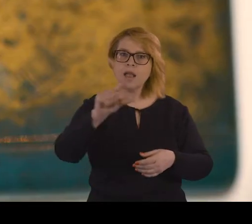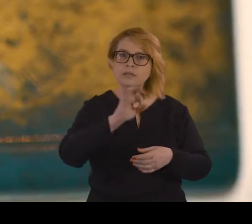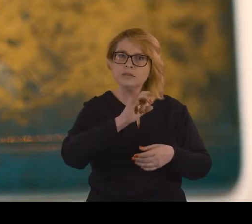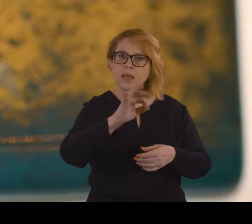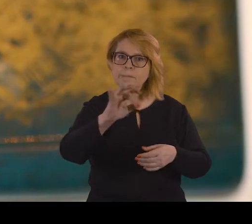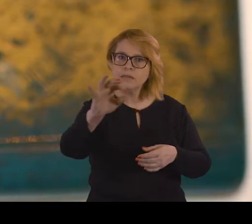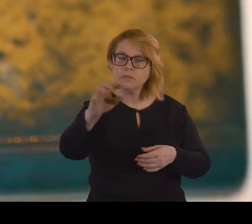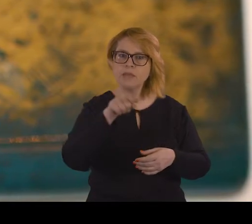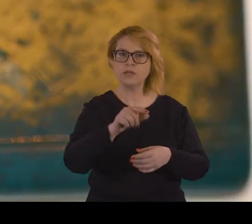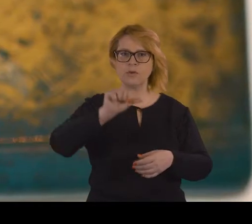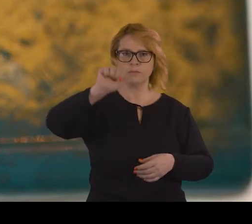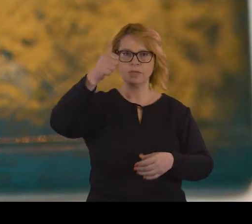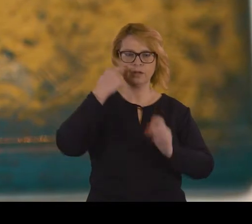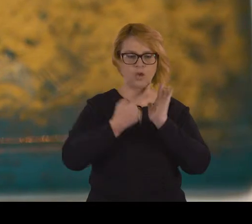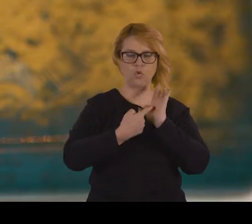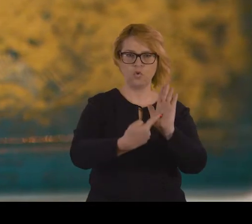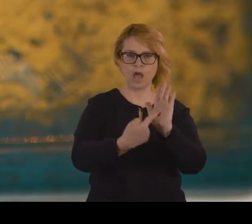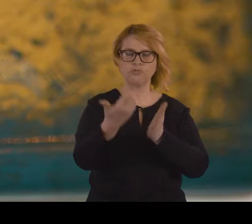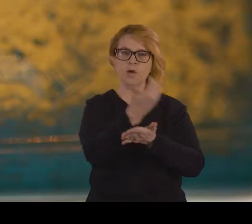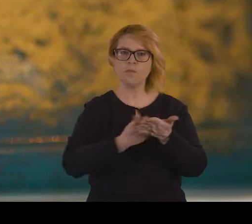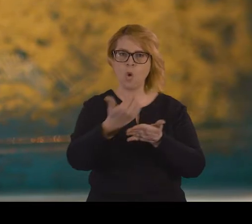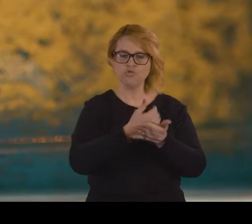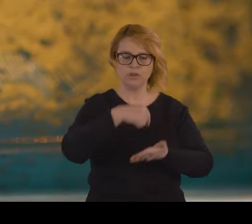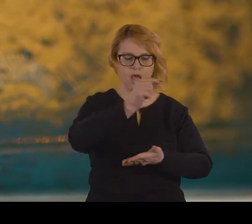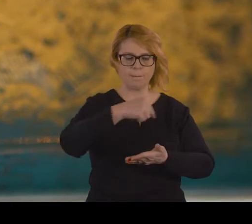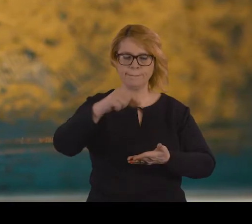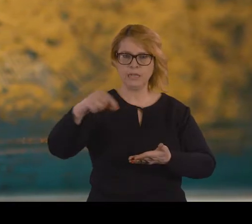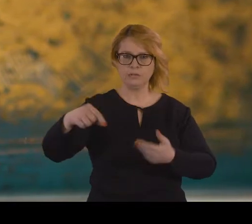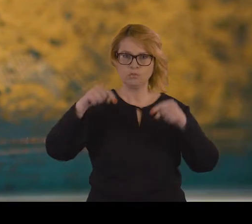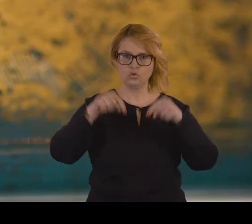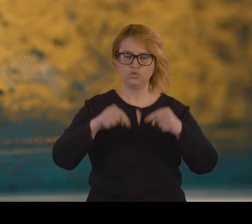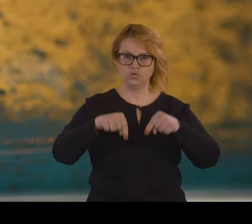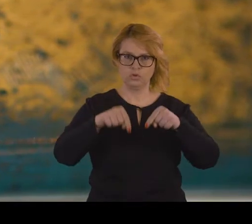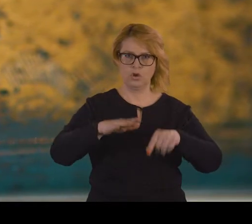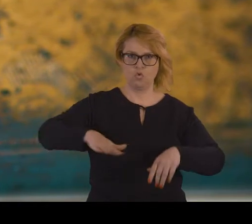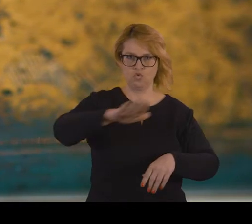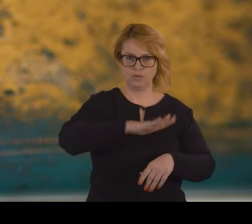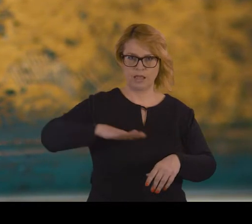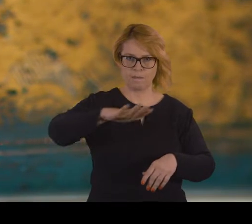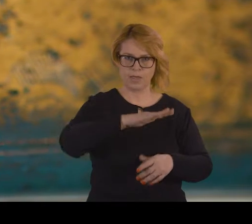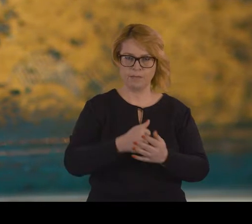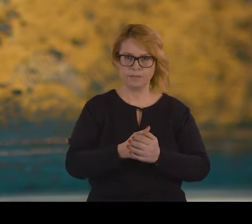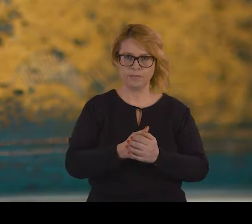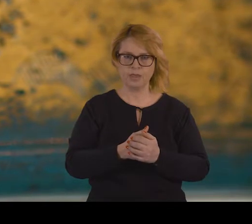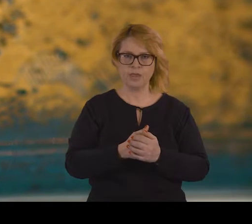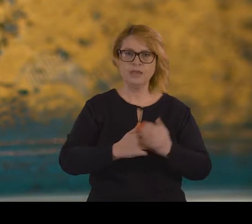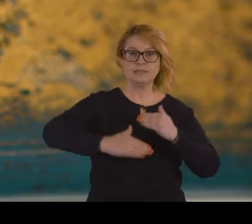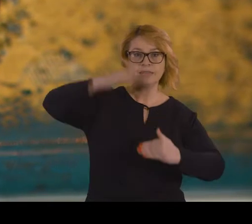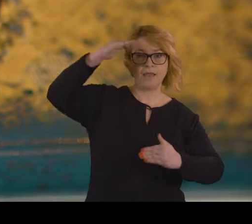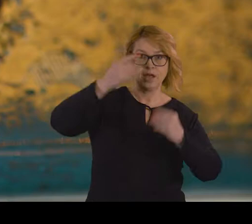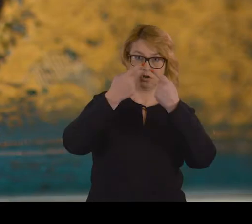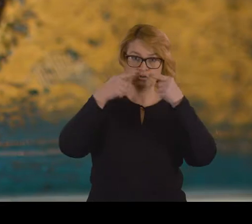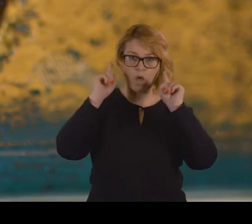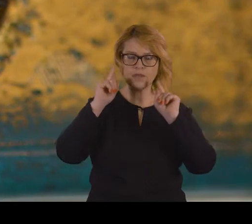latinskými písmenami a sú prvým dokladom použitia písma na našom území. Na severe Slovenska